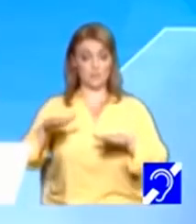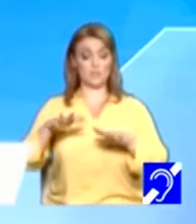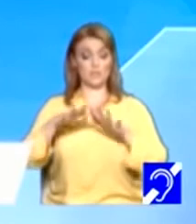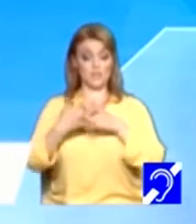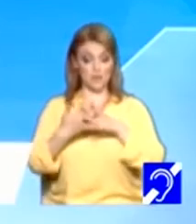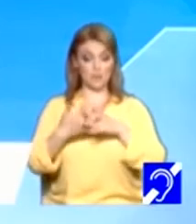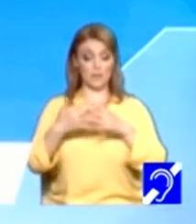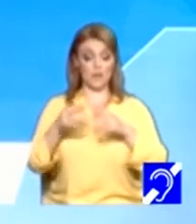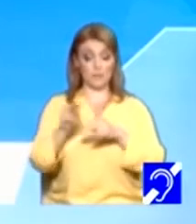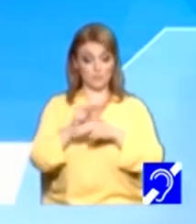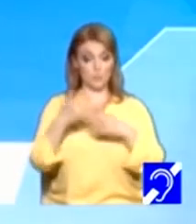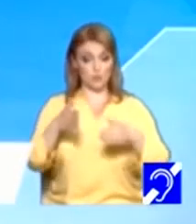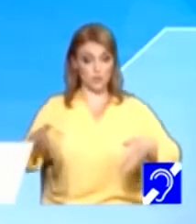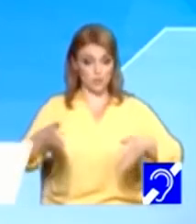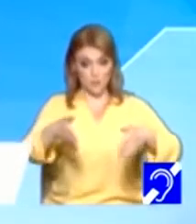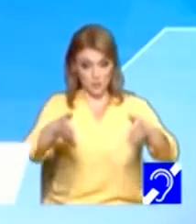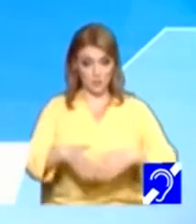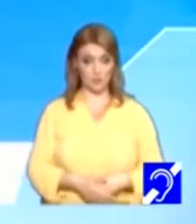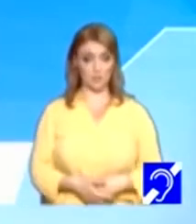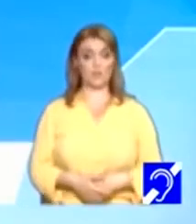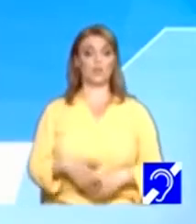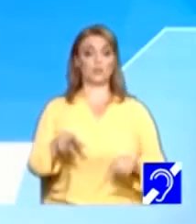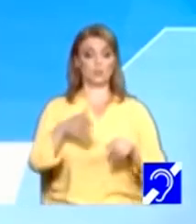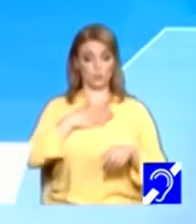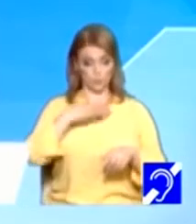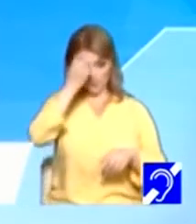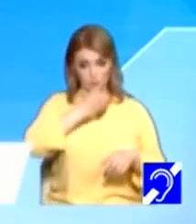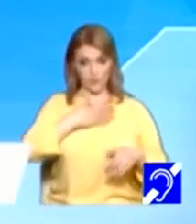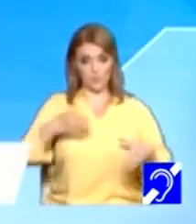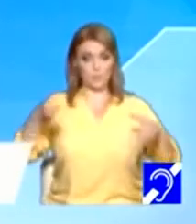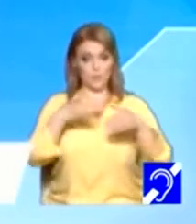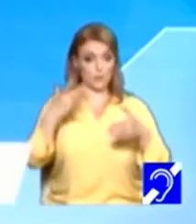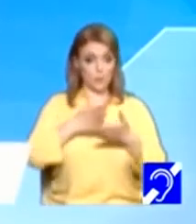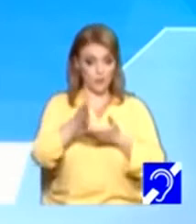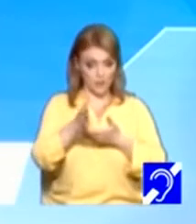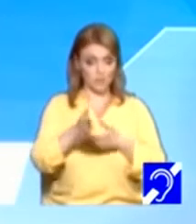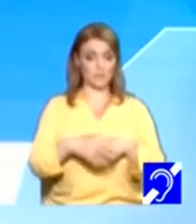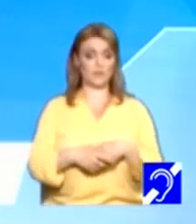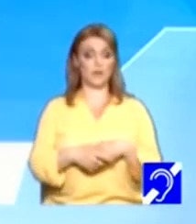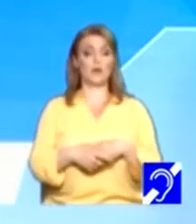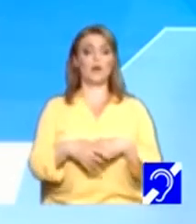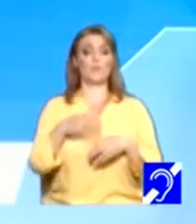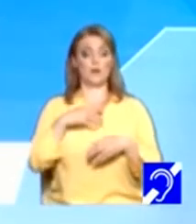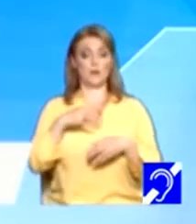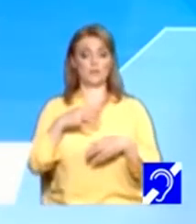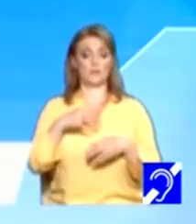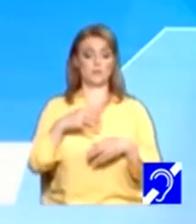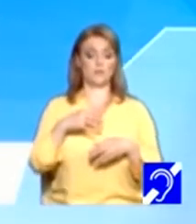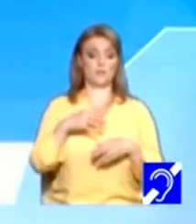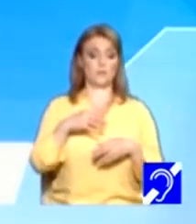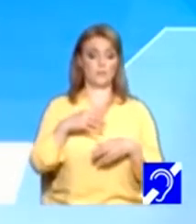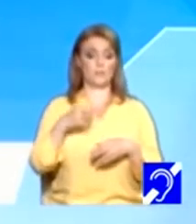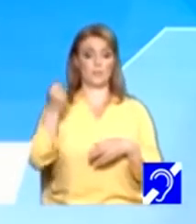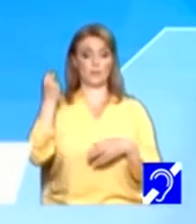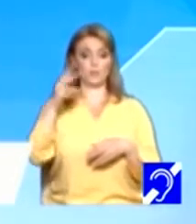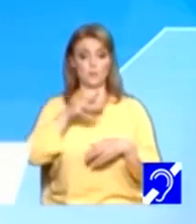acest drum. Încă 12 milioane, tot datorită fracțiunii Partidului Politic Șor, care a făcut aceste rectificări la buget, 12